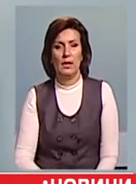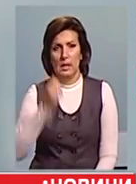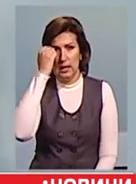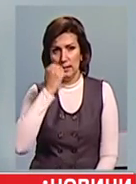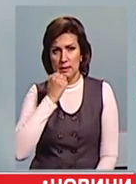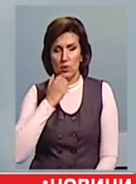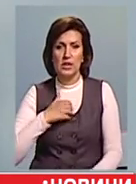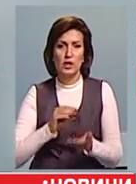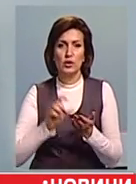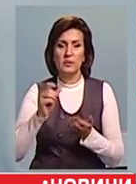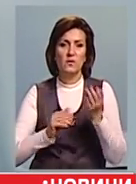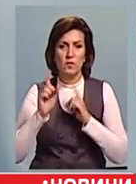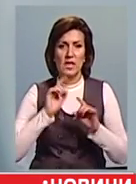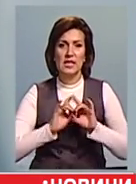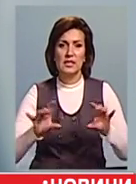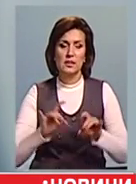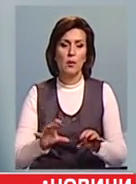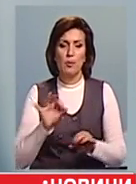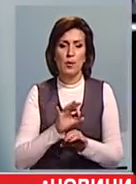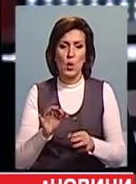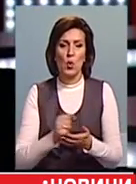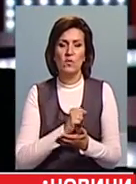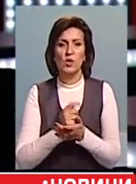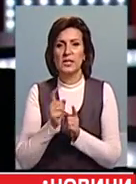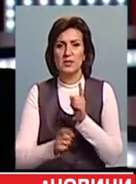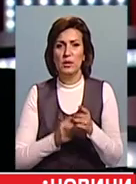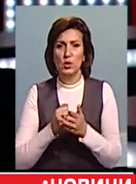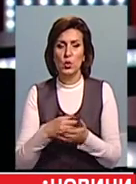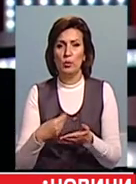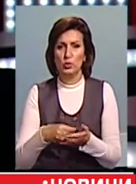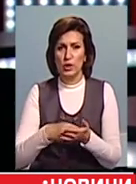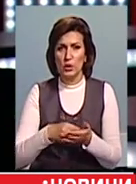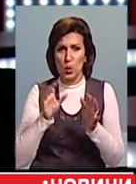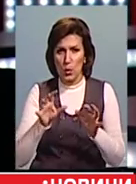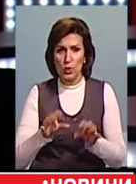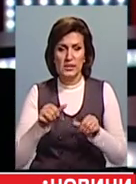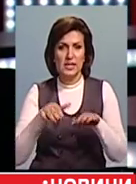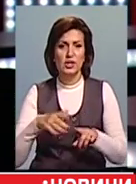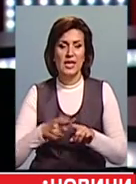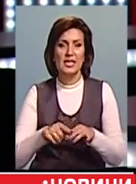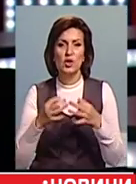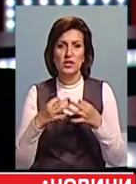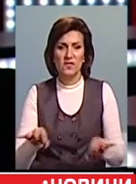Дякую. Вікторія Пластун з Верховної Ради розказала, зокрема, про ухвалені зміни до бюджетного кодексу та рішення, яке